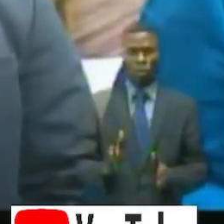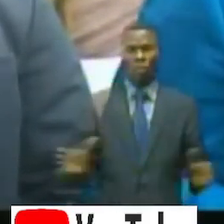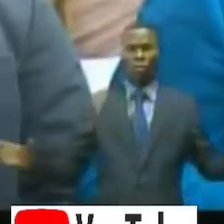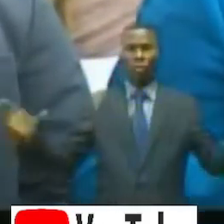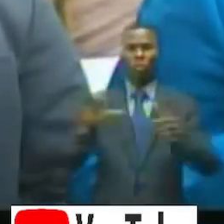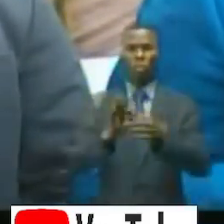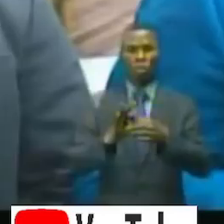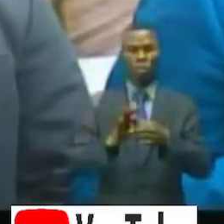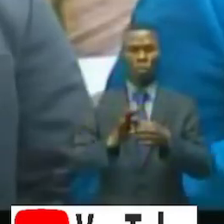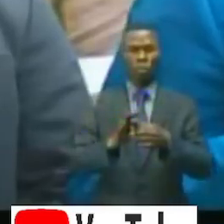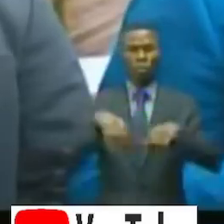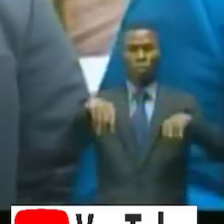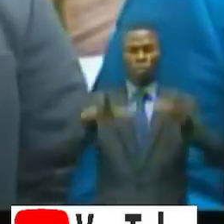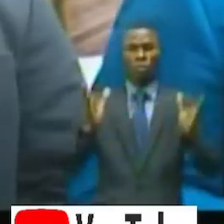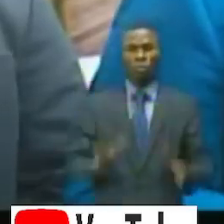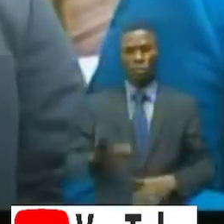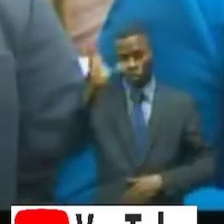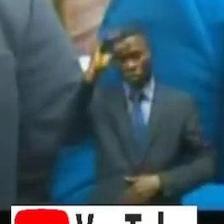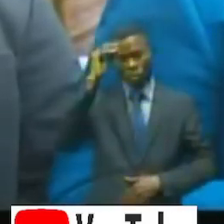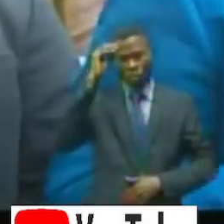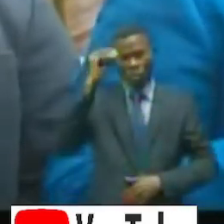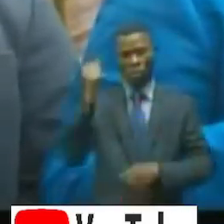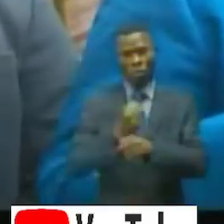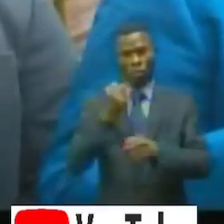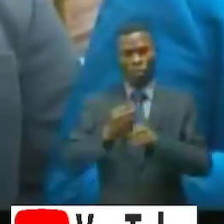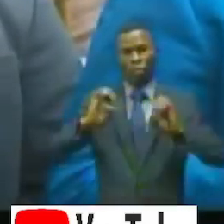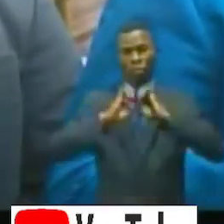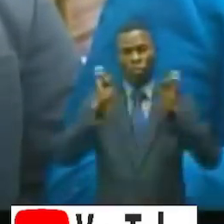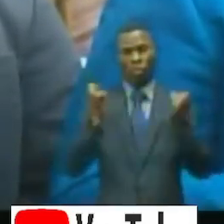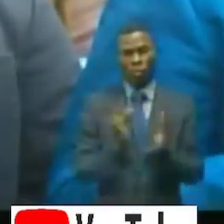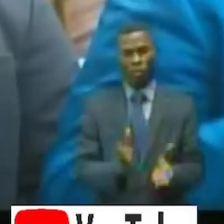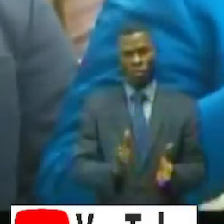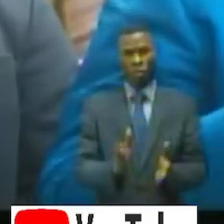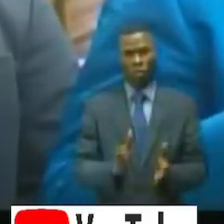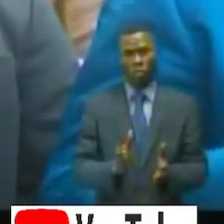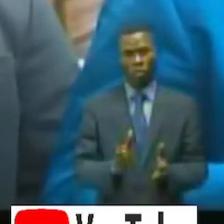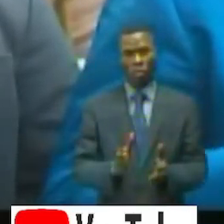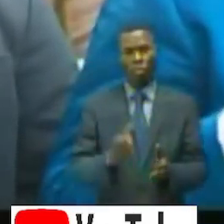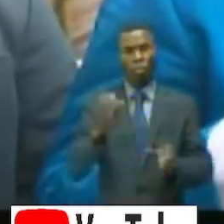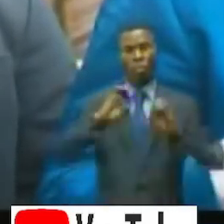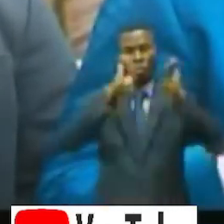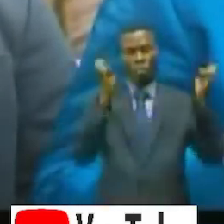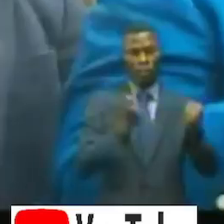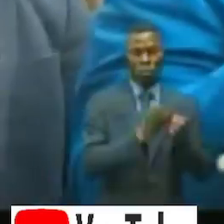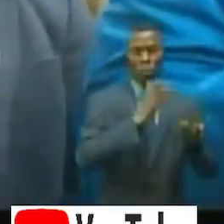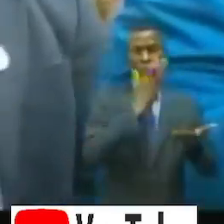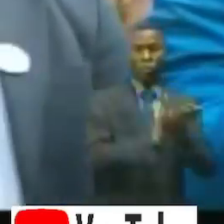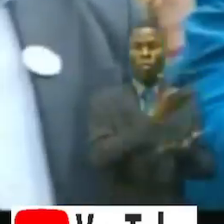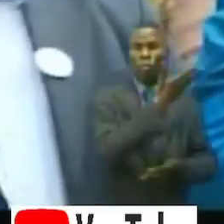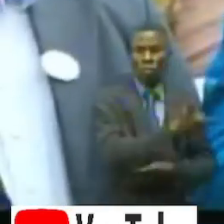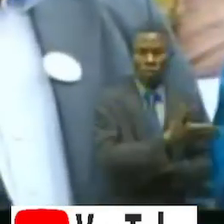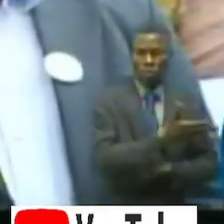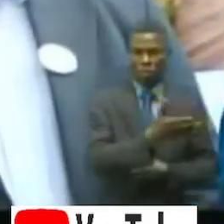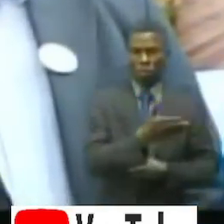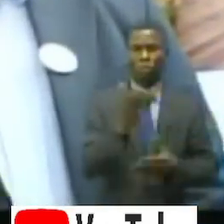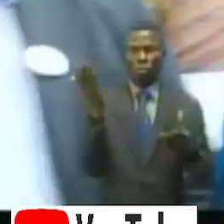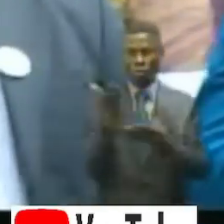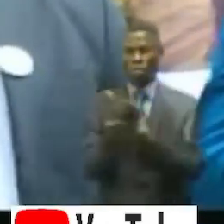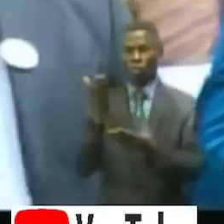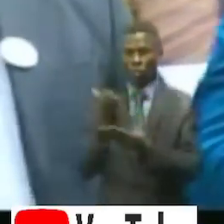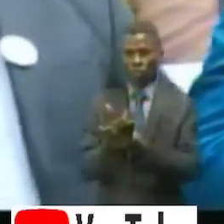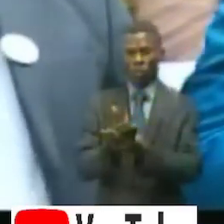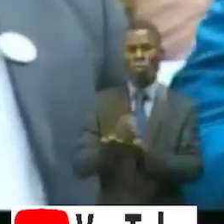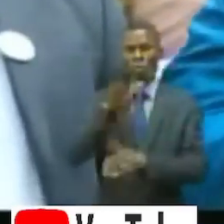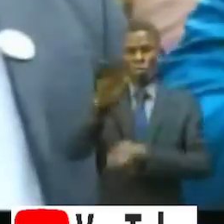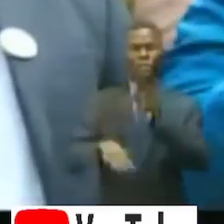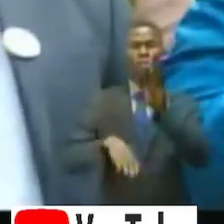rassembler les Congolais entrepreneurs qui ont déjà leurs entreprises qui existent. L'approche de la